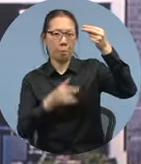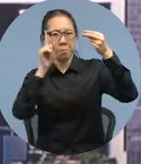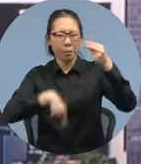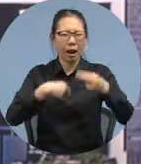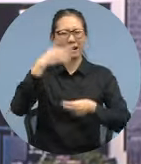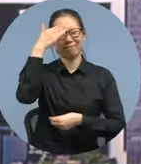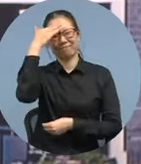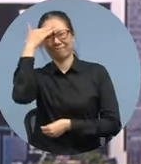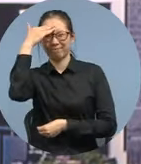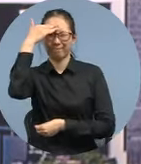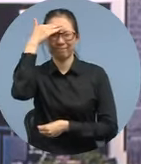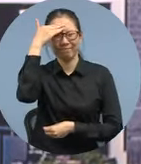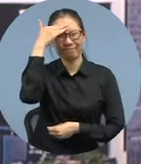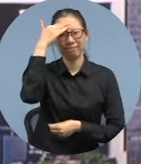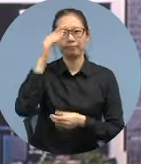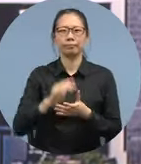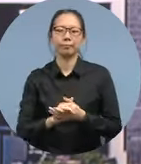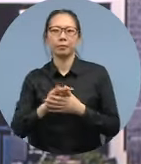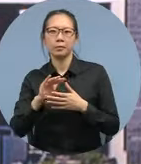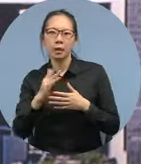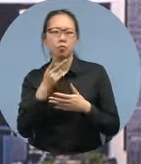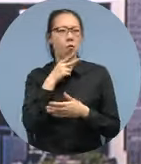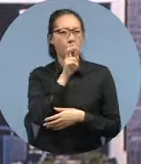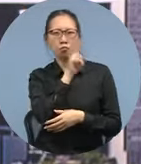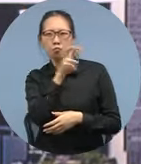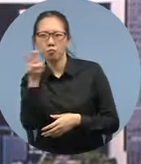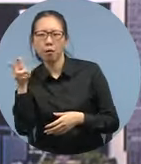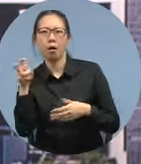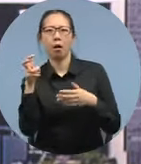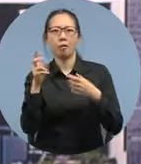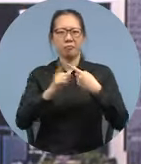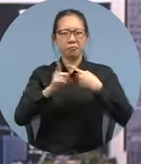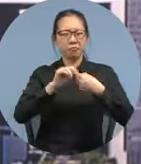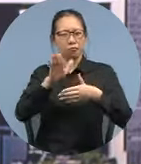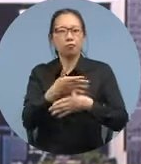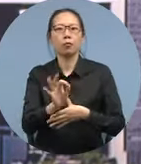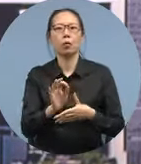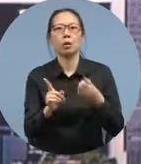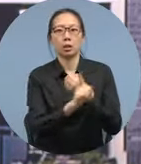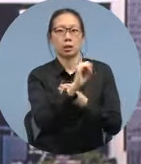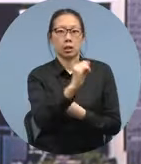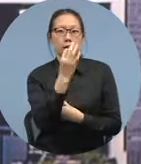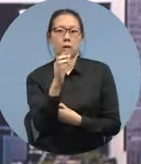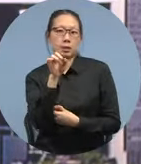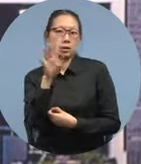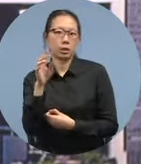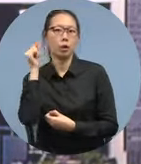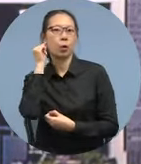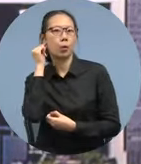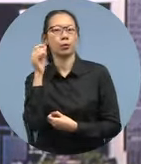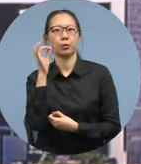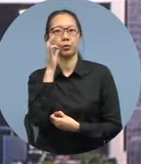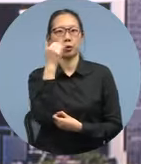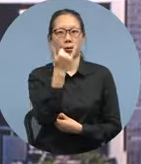7月6號開始唔舒服啦。咁又係揾唔到一啲好明顯嘅呢個高危因素啦。1314咧就係、是、女